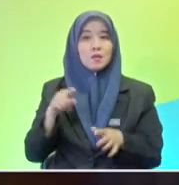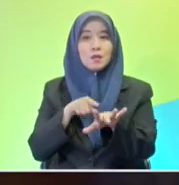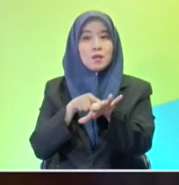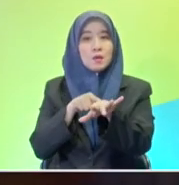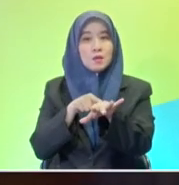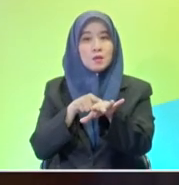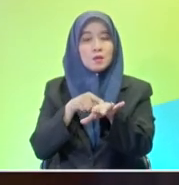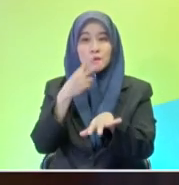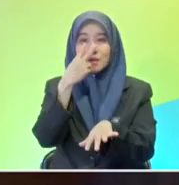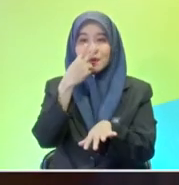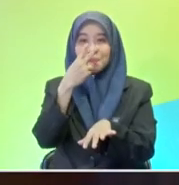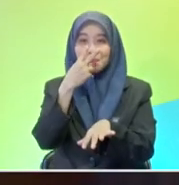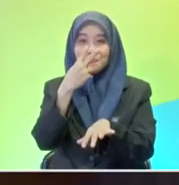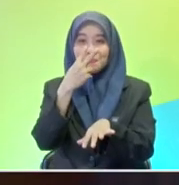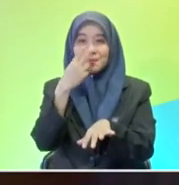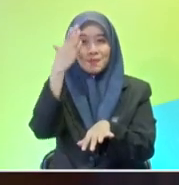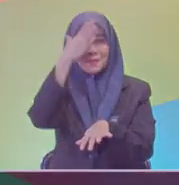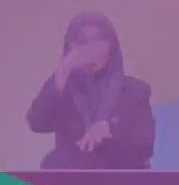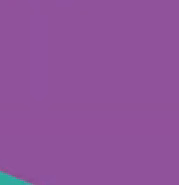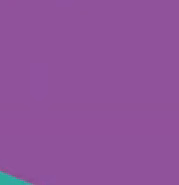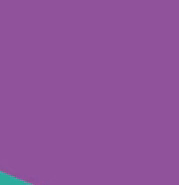daunok cantiknya